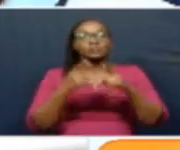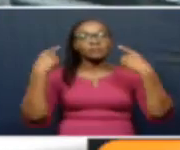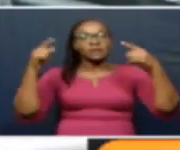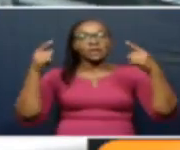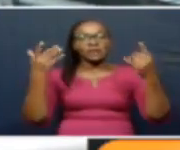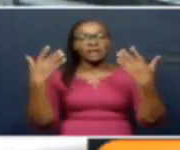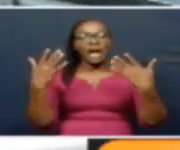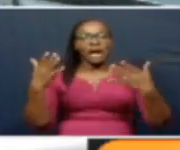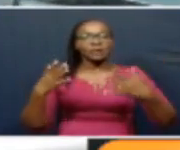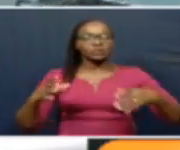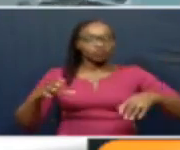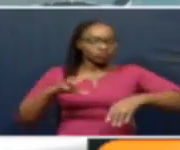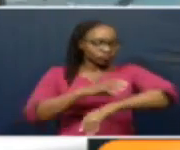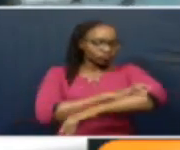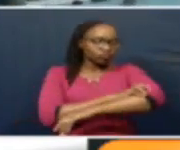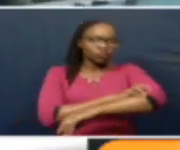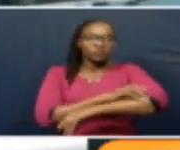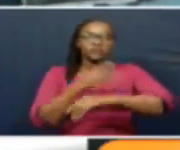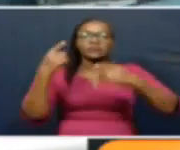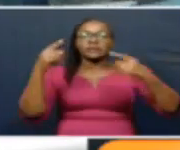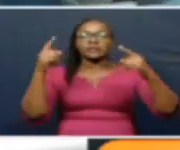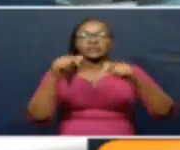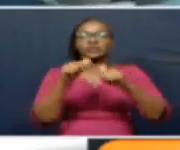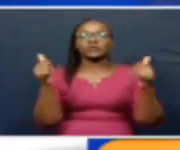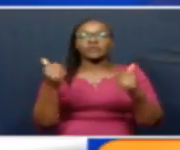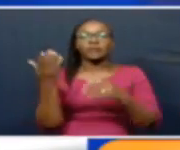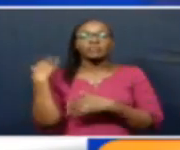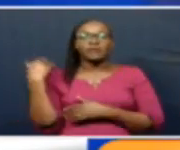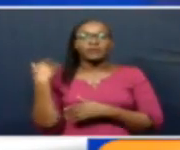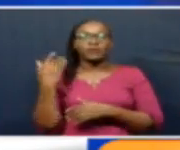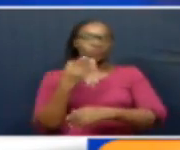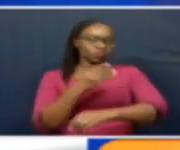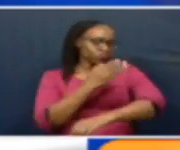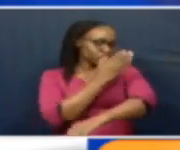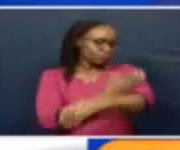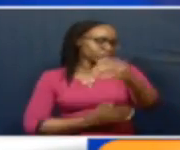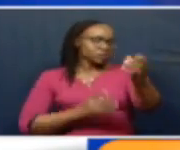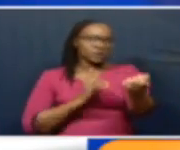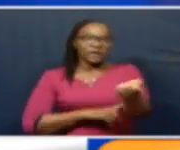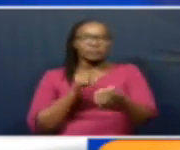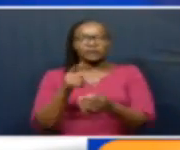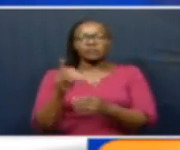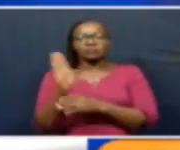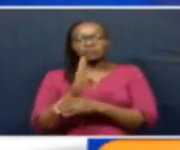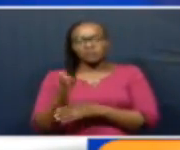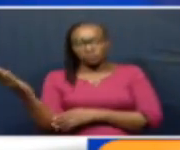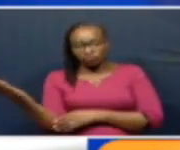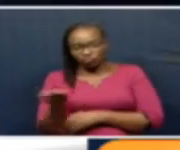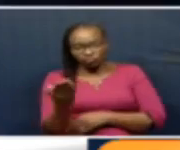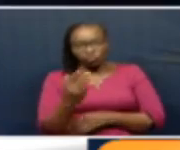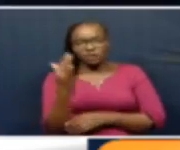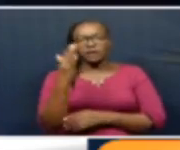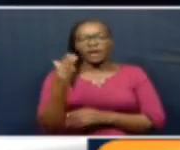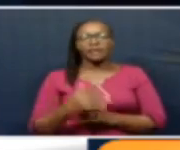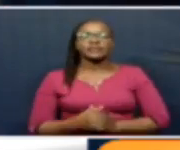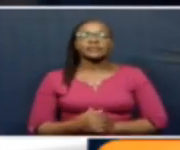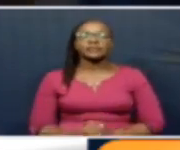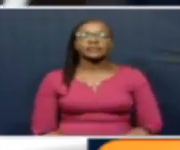umri wa miaka 18 ambao ulikatika alipokuwa akikata nyasi. Ben Kirui, Citizen, Nipashe.